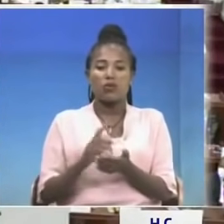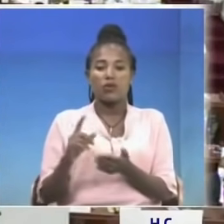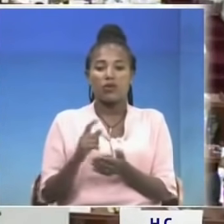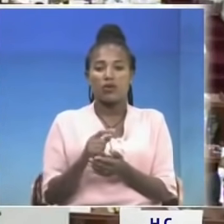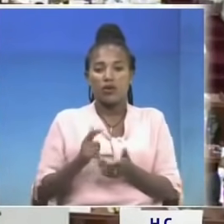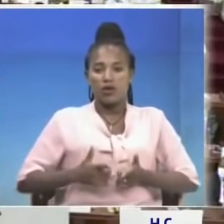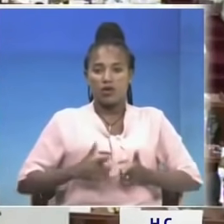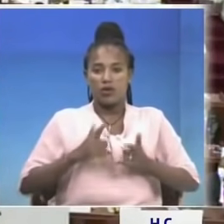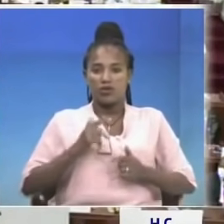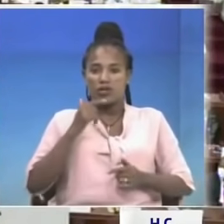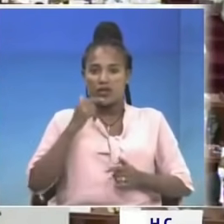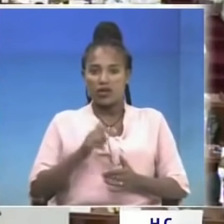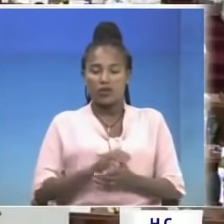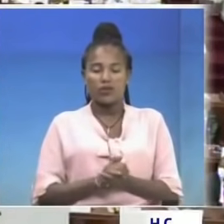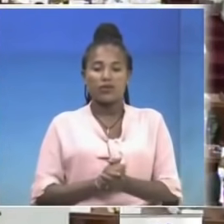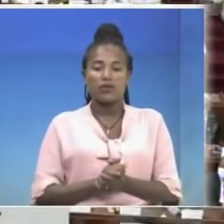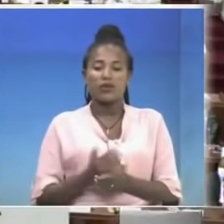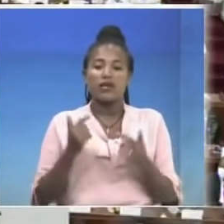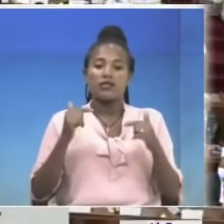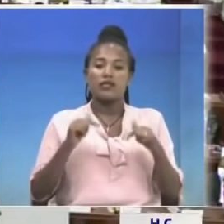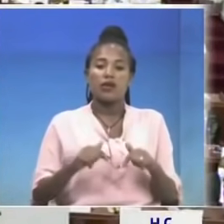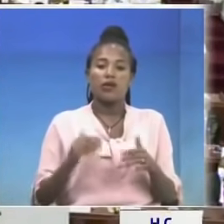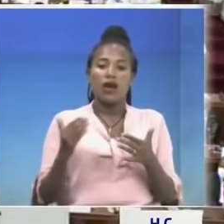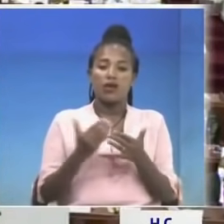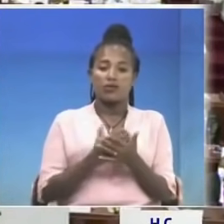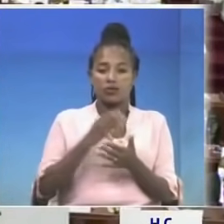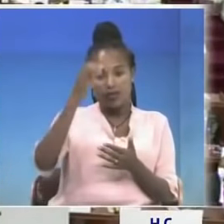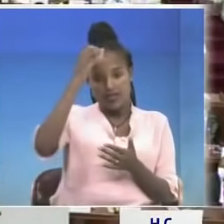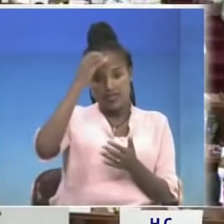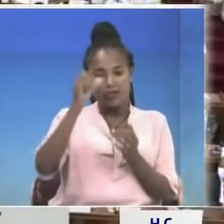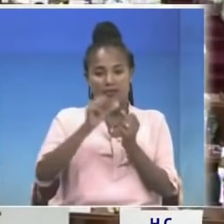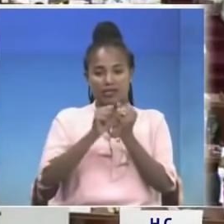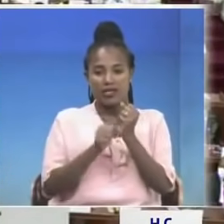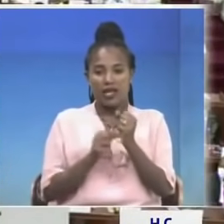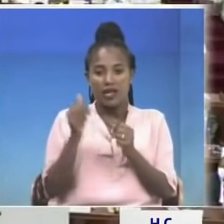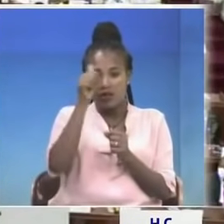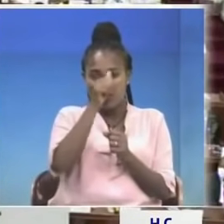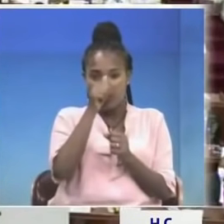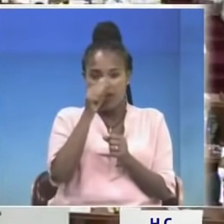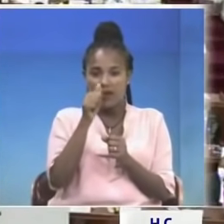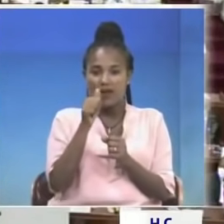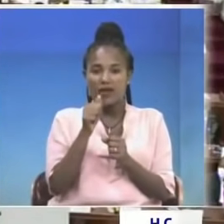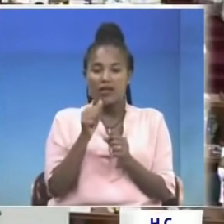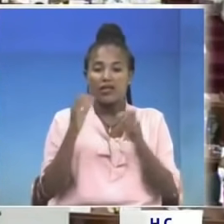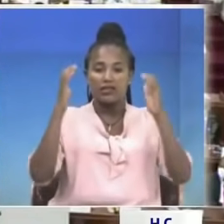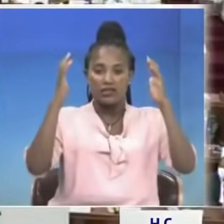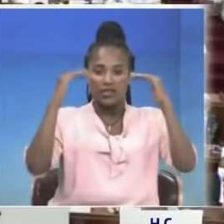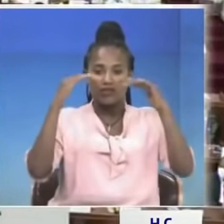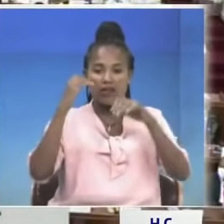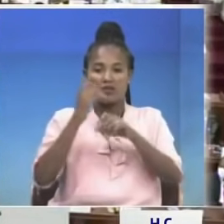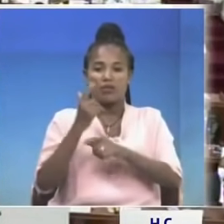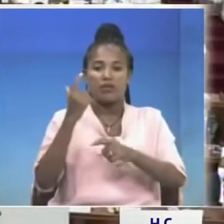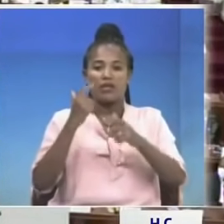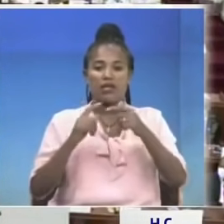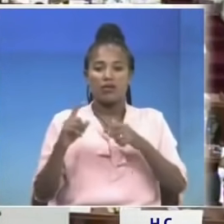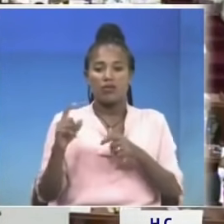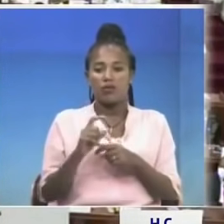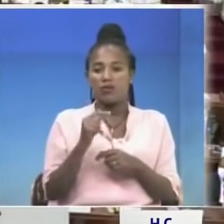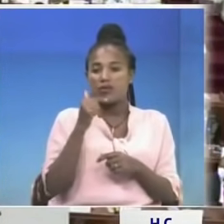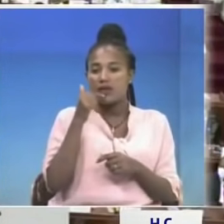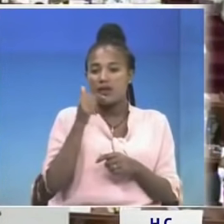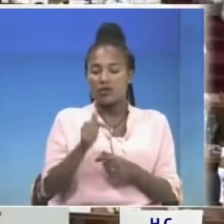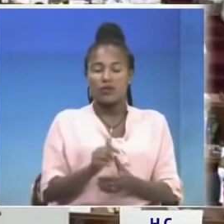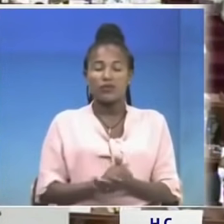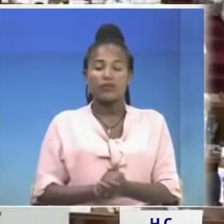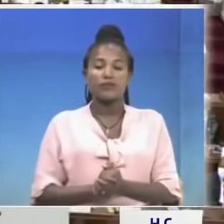ነዋሪዎች የተናገሩት። የዛሬው አዲሱ የመንግስት ምስረታ ለኢትዮጵያ አዲስ ተስፋ ይዞ የሚመጣ እንደሆነ ተስፋ እንደሚያደርጉ ነው